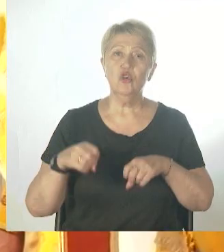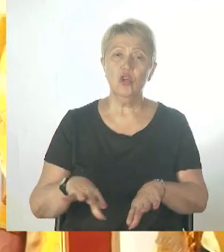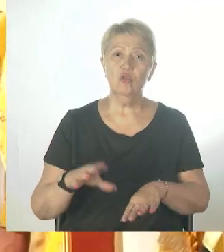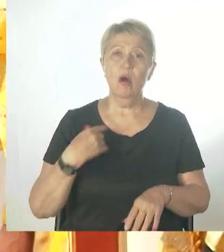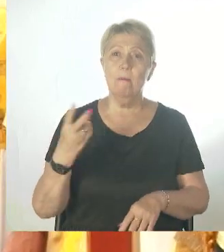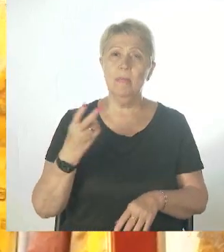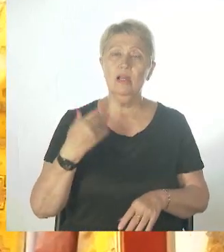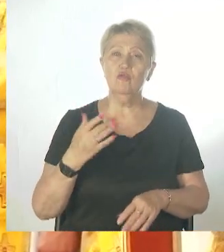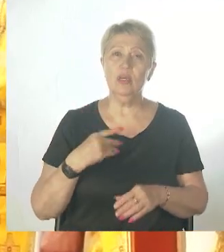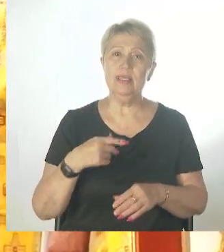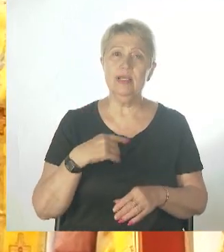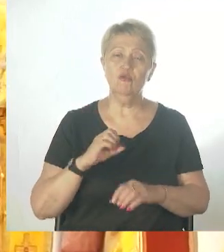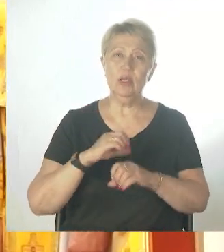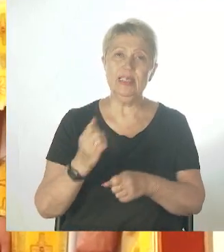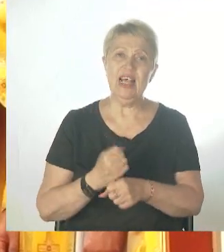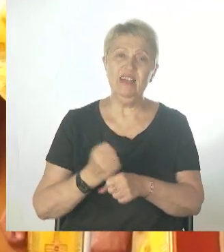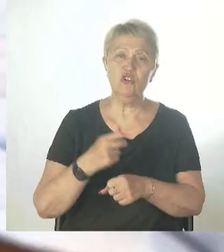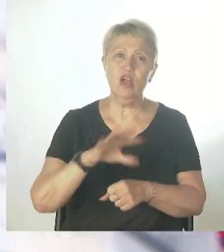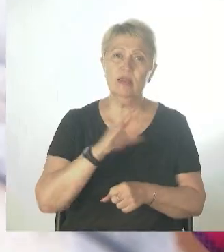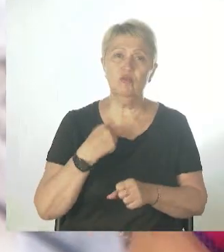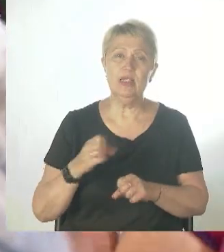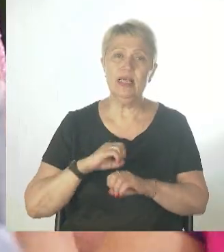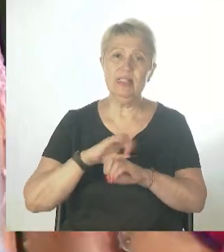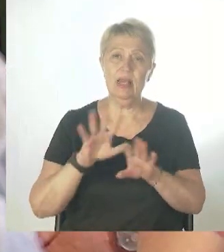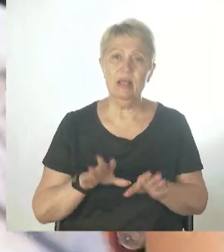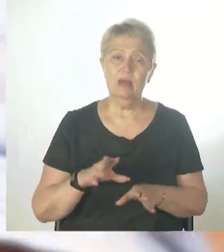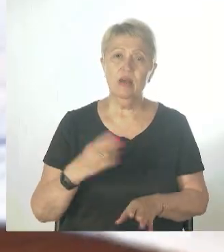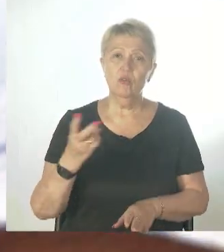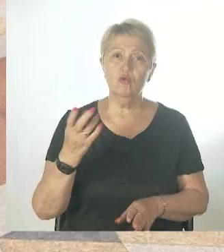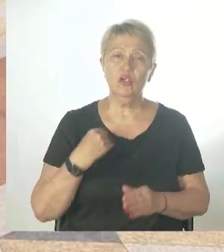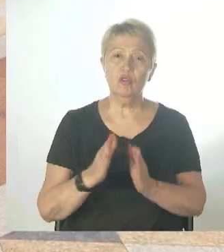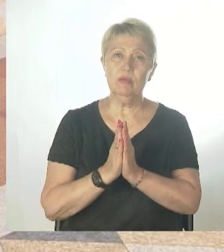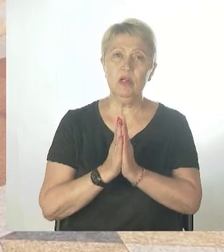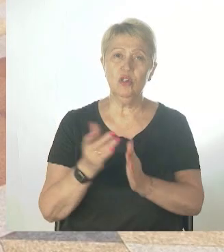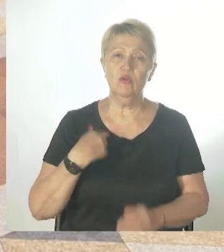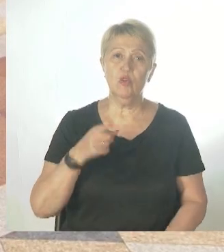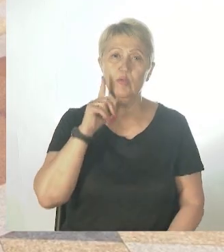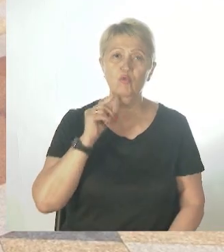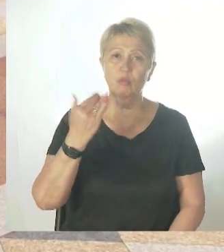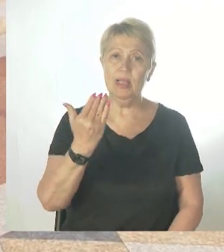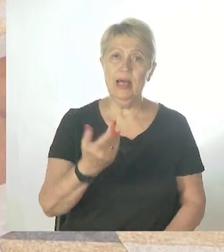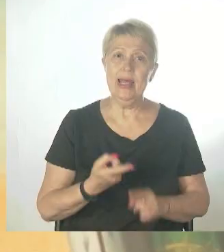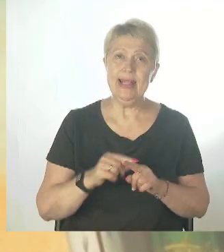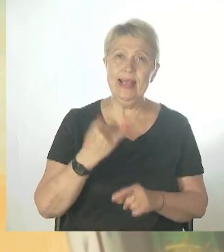совершать молебные, с тем, чтобы верующие смогли вознести прошение в удобное для них время.